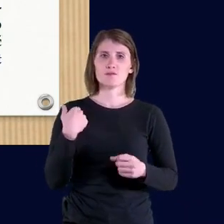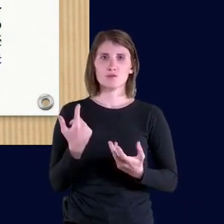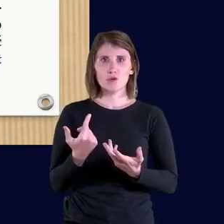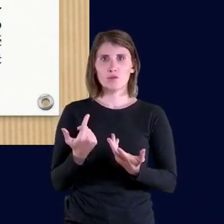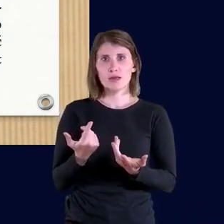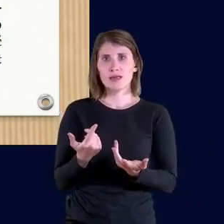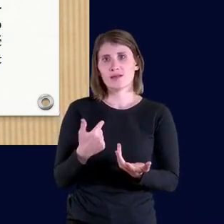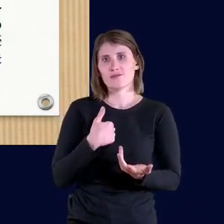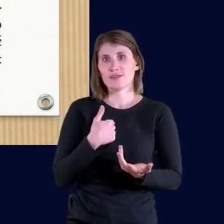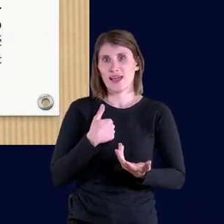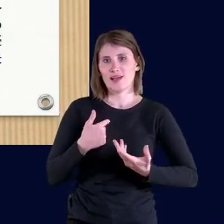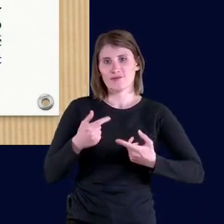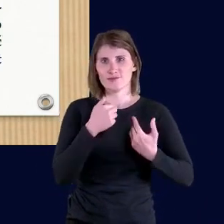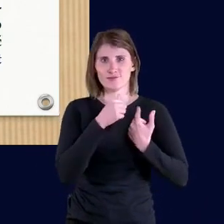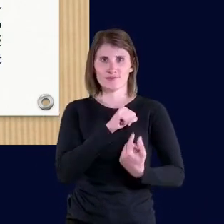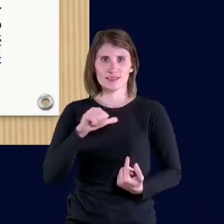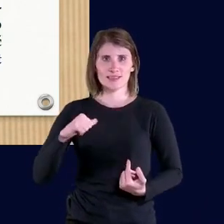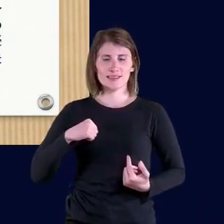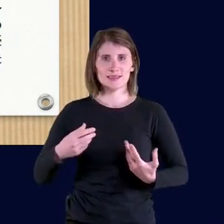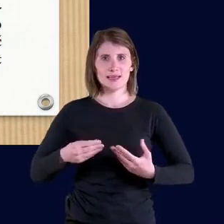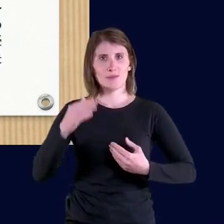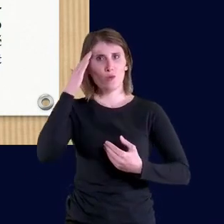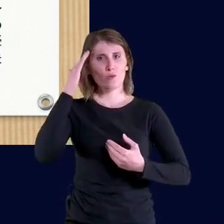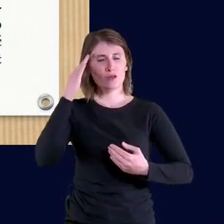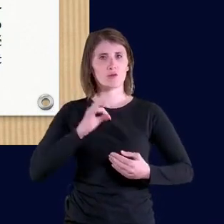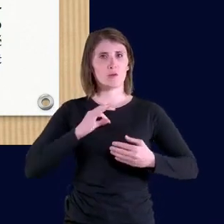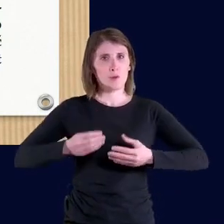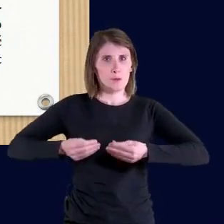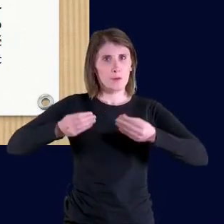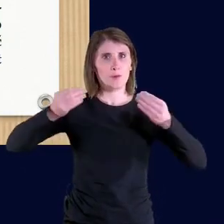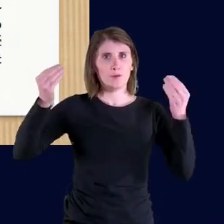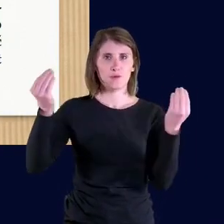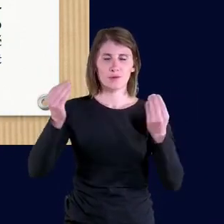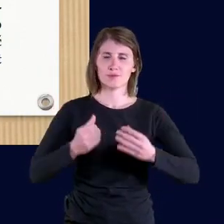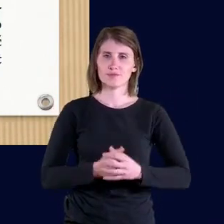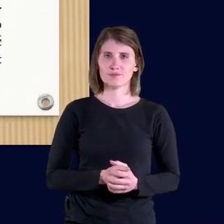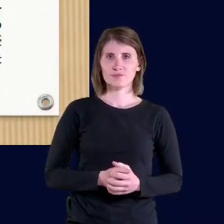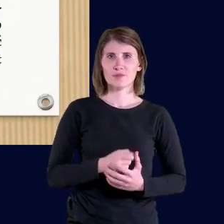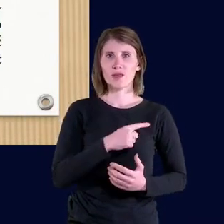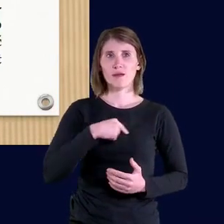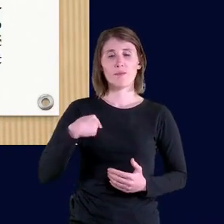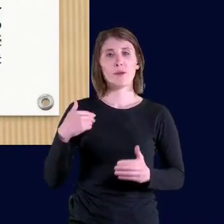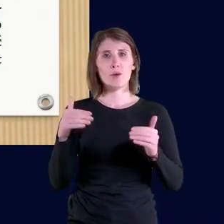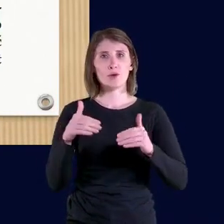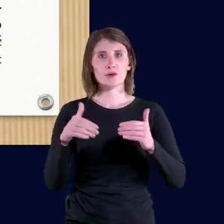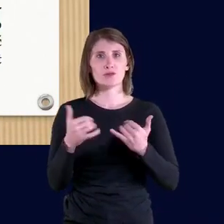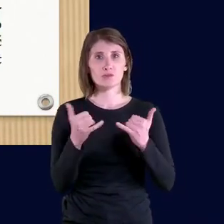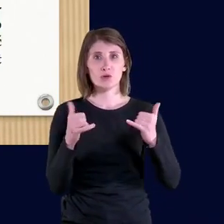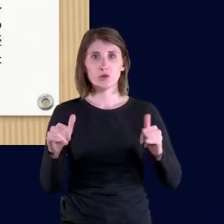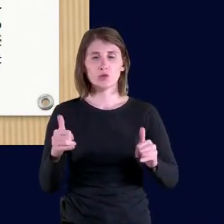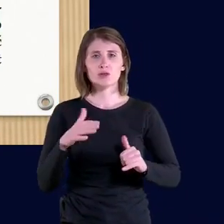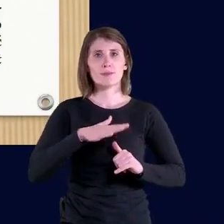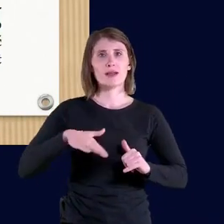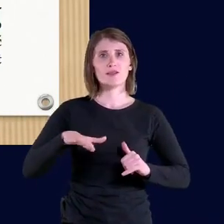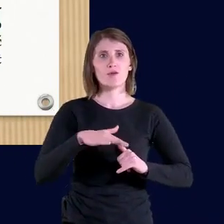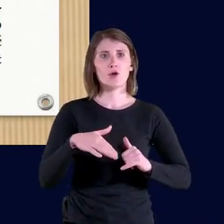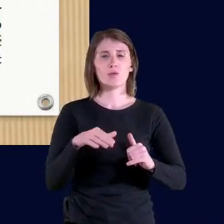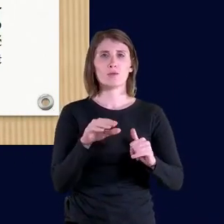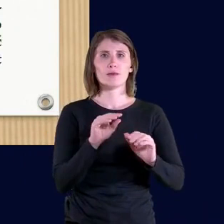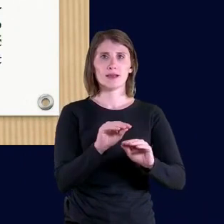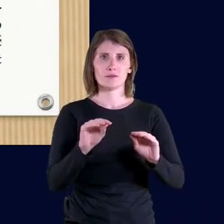przynajmniej mi na rozwinięcie różnego rodzaju umiejętności mogliśmy wykorzystać różnego rodzaju platformy